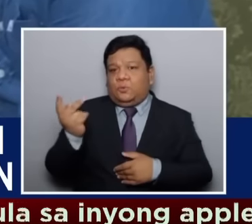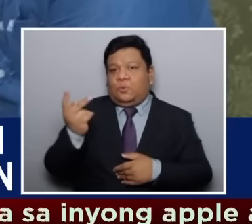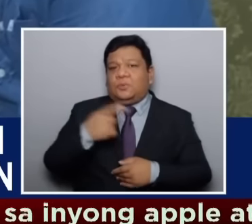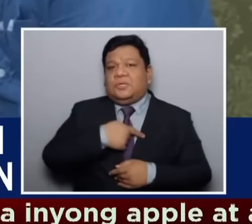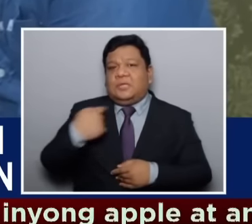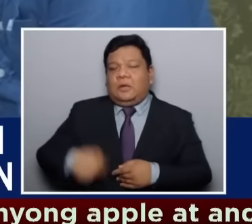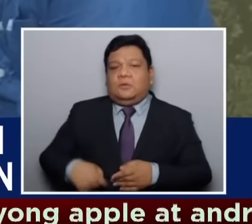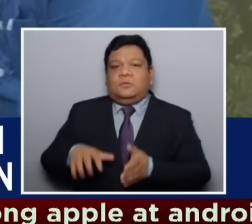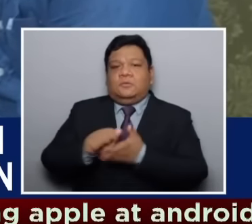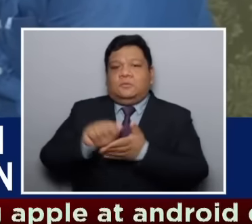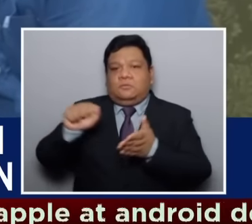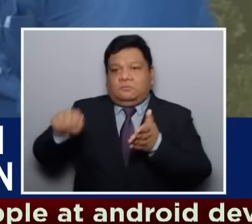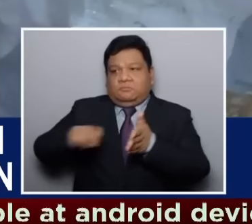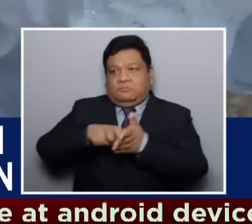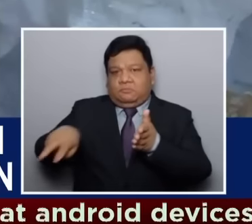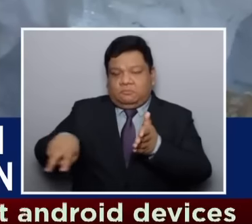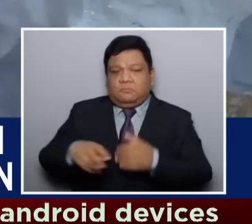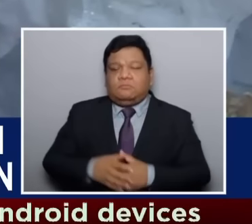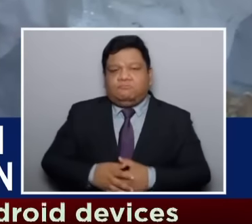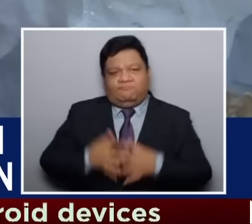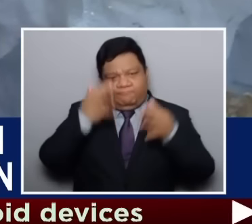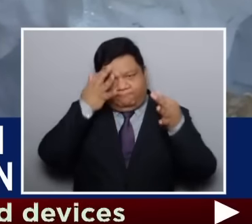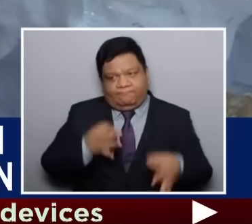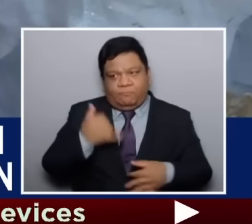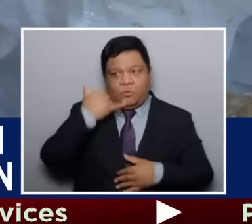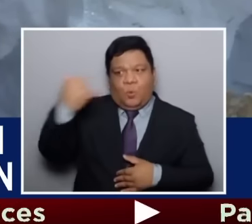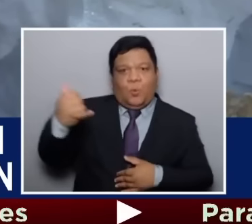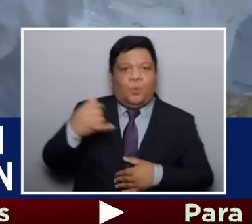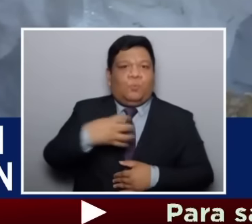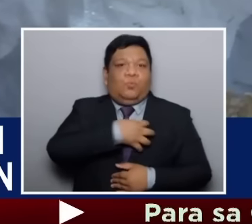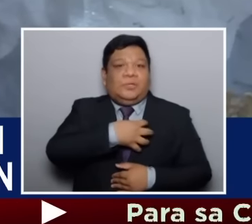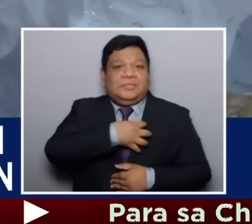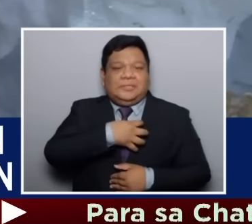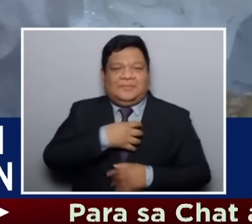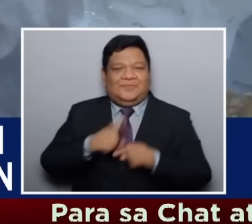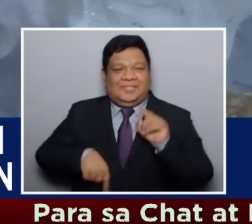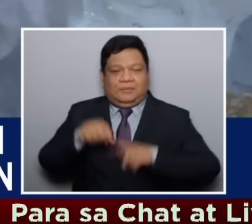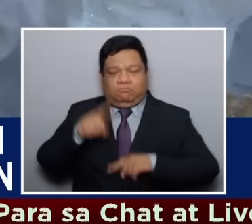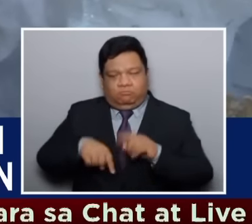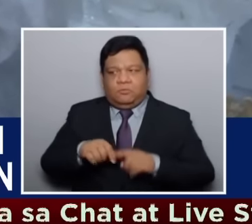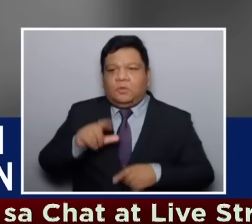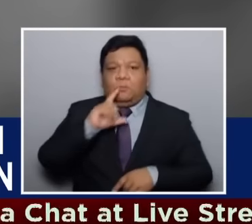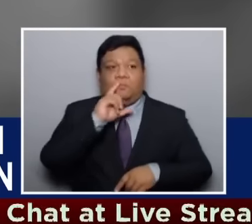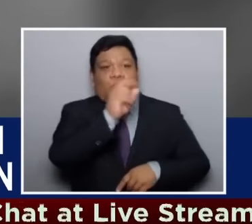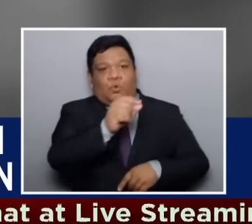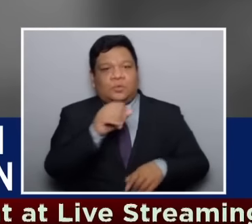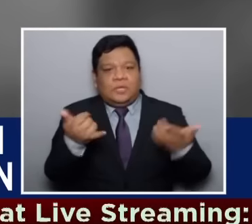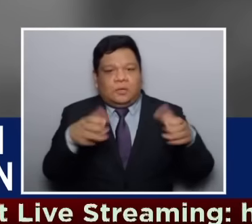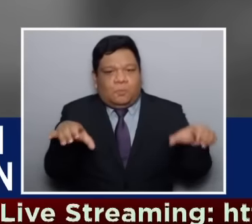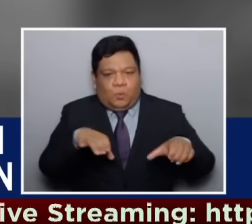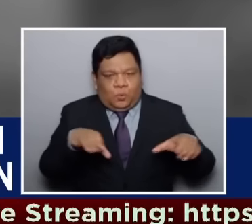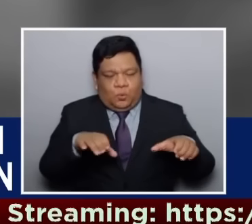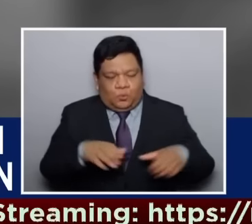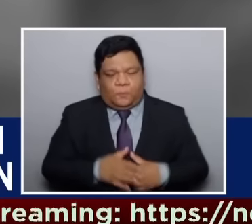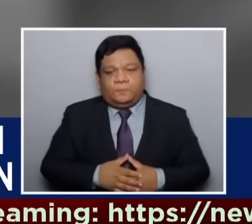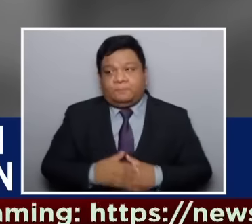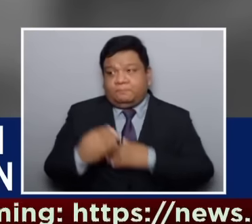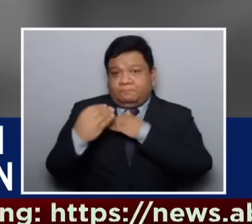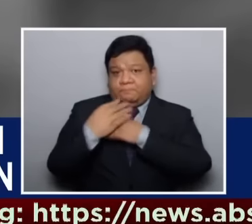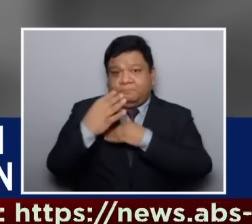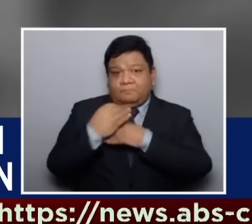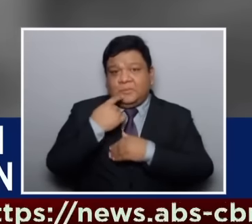nationals. Nagdesisyon na rin siyang tumawag sa kaibigang pulis at i-report din sa pinagtatrabahuan niya ang insidente. Pinayuan siya ng kaibigan na dalhin